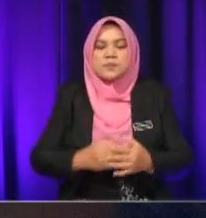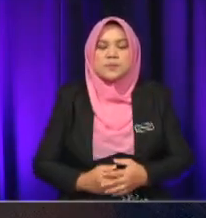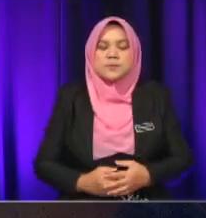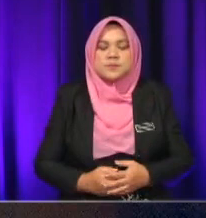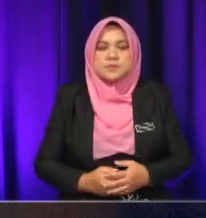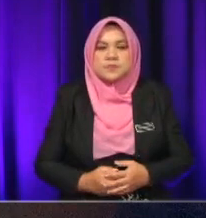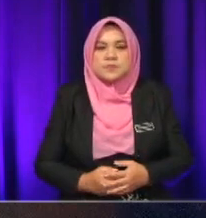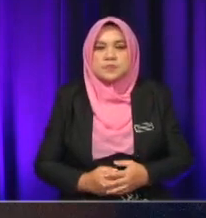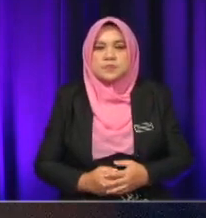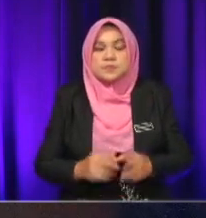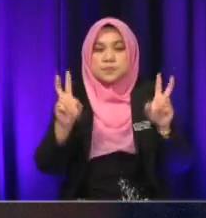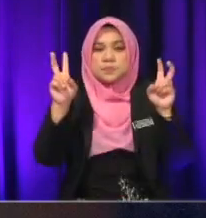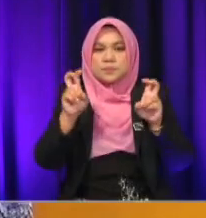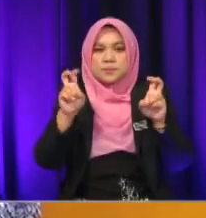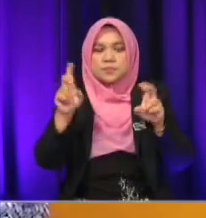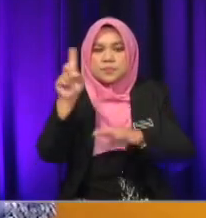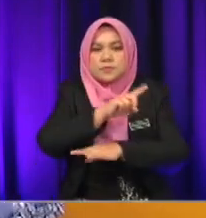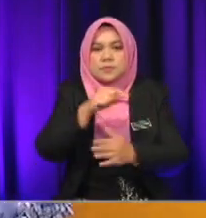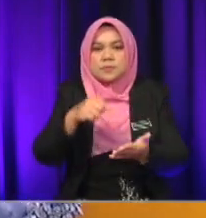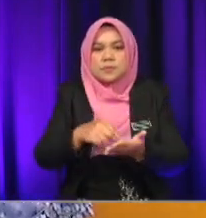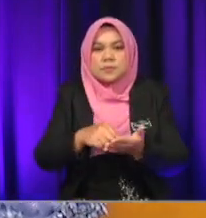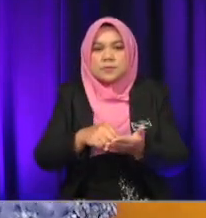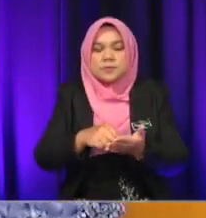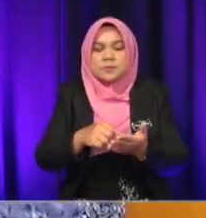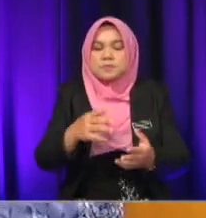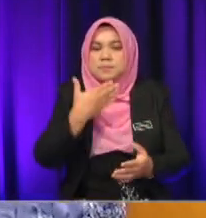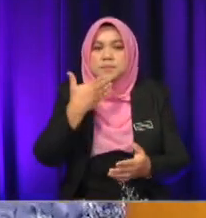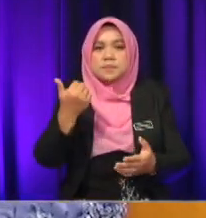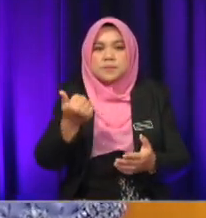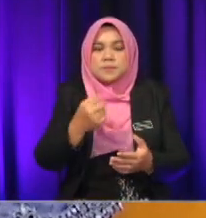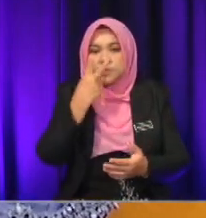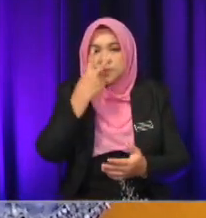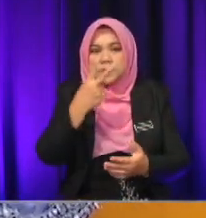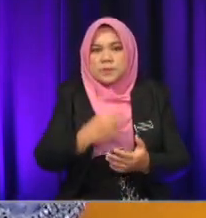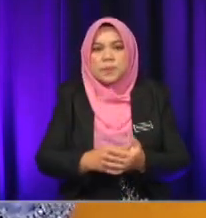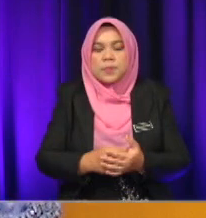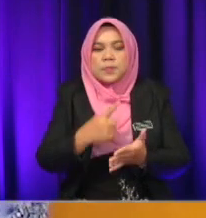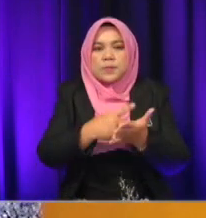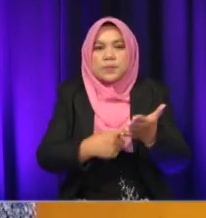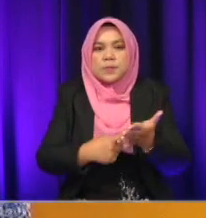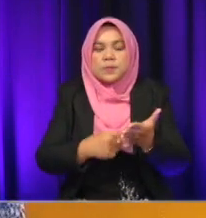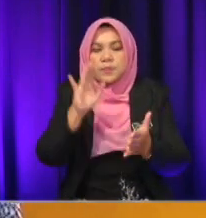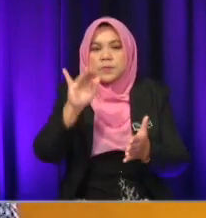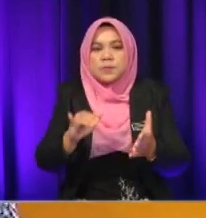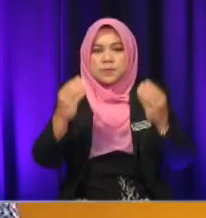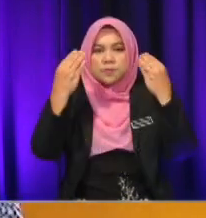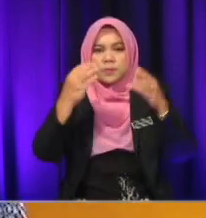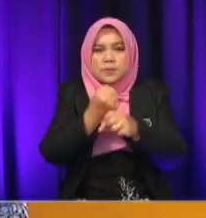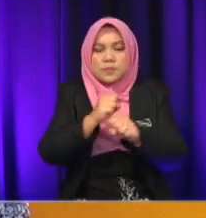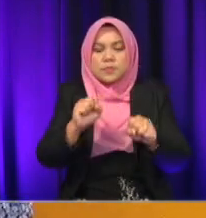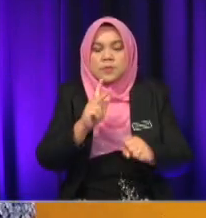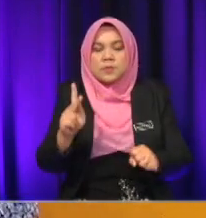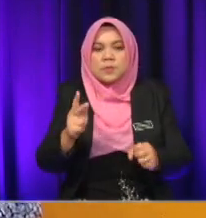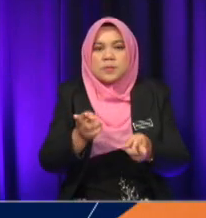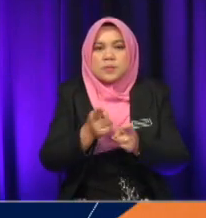Okey, tajuk kita hari ini agak menarik, Syafika. Ya. Mari kita tengok apa yang cikgu sediakan. Okey, jadi Reka